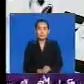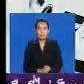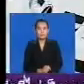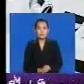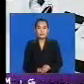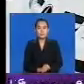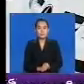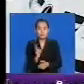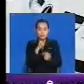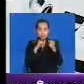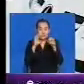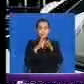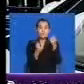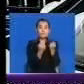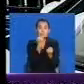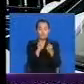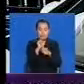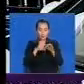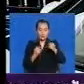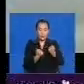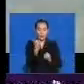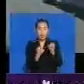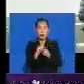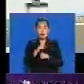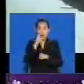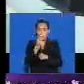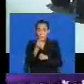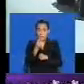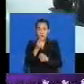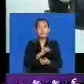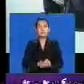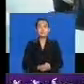ส่วนออโต้ฟีเจอร์นะครับเราจะไปลองขับรถยนต์ Ford Focus ครับ